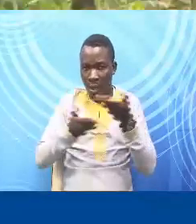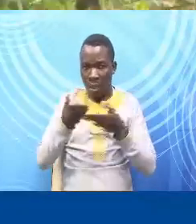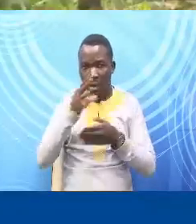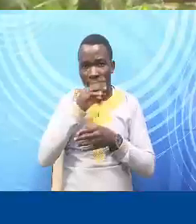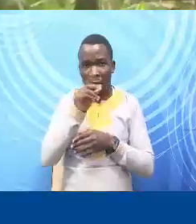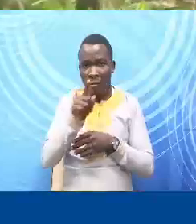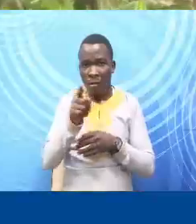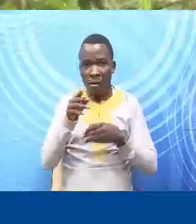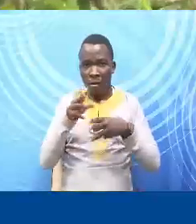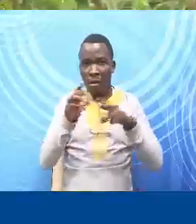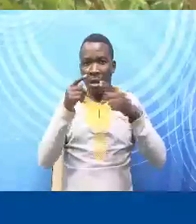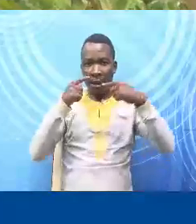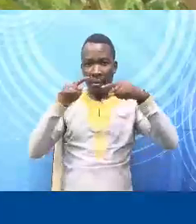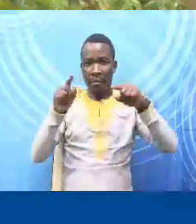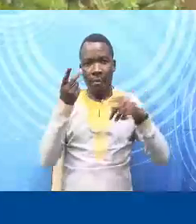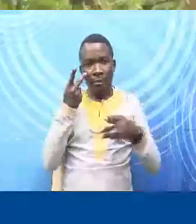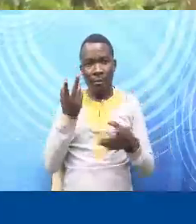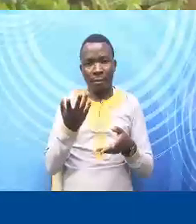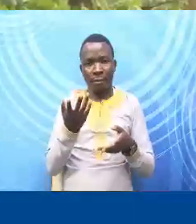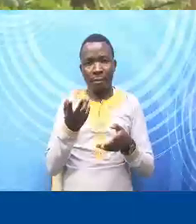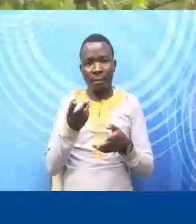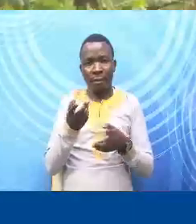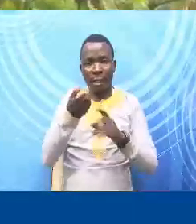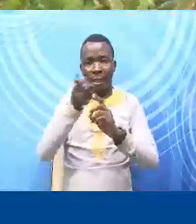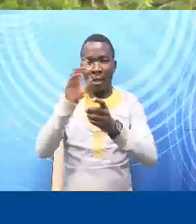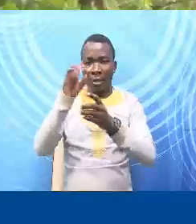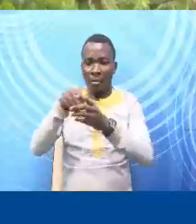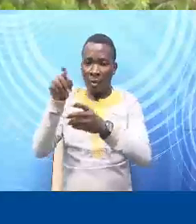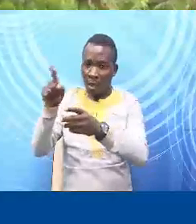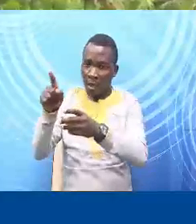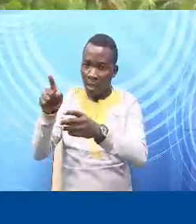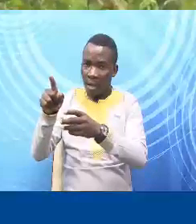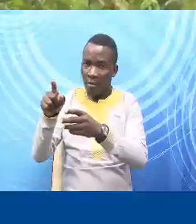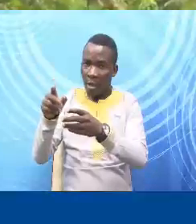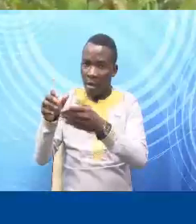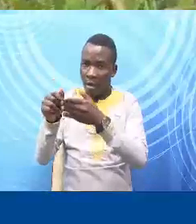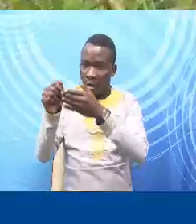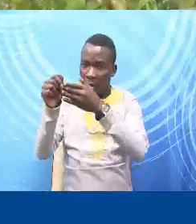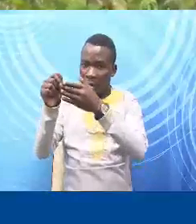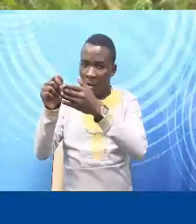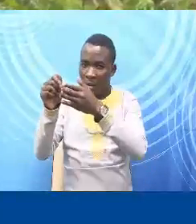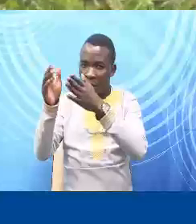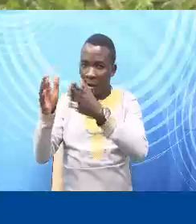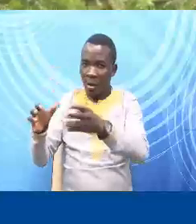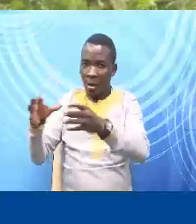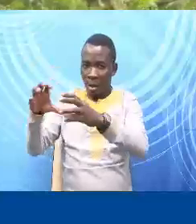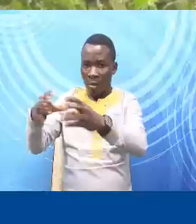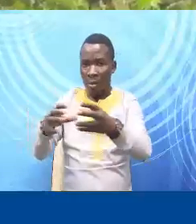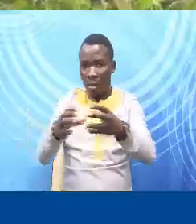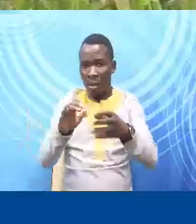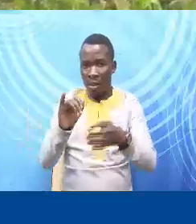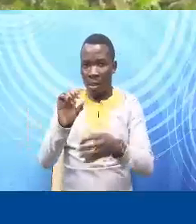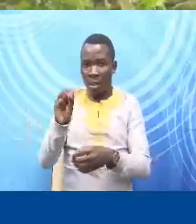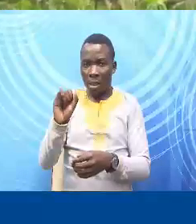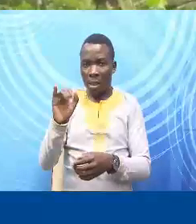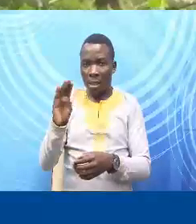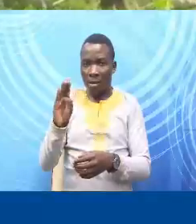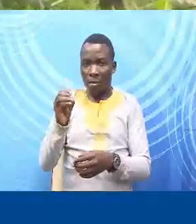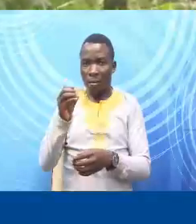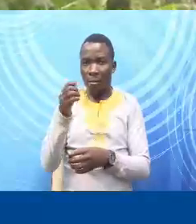yabidutangarije: yaramanje kuva ari mwamutwara Sibo, kandi nsanzwe mfite amakuru ko irigo ari mu cyumba kwa mutwara Sibo arimo anywa inzoga aba